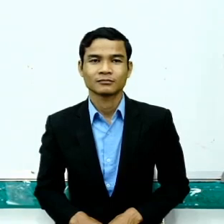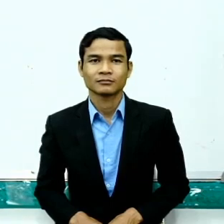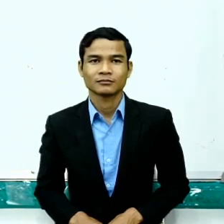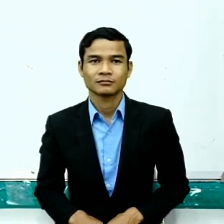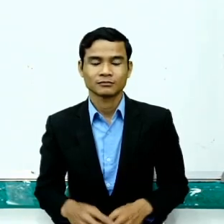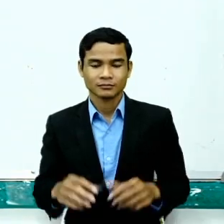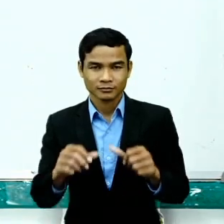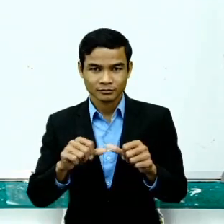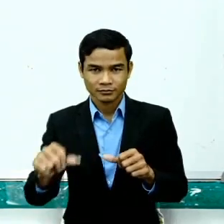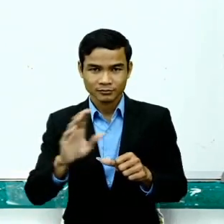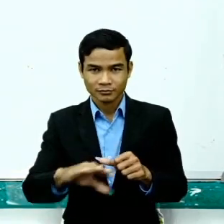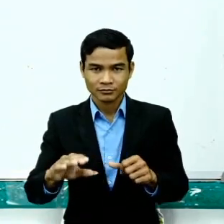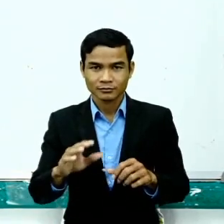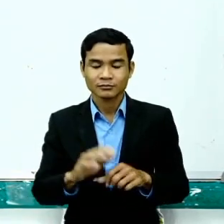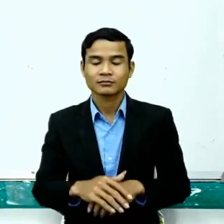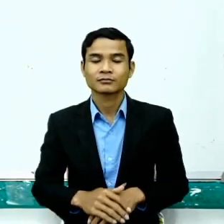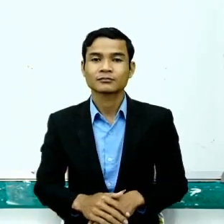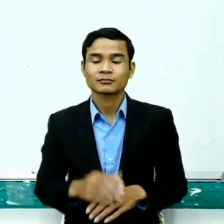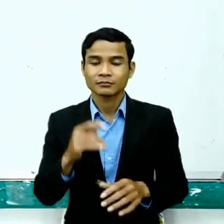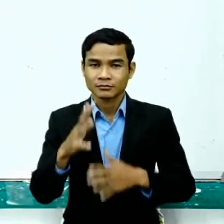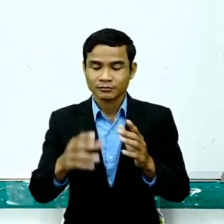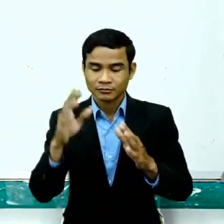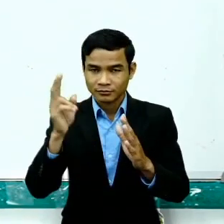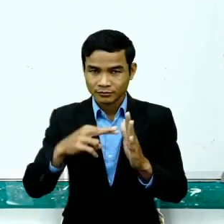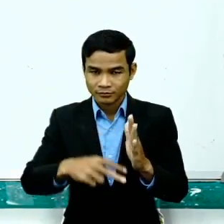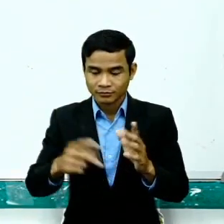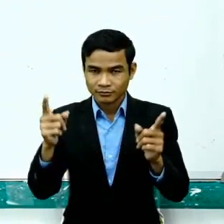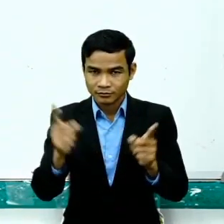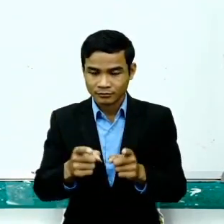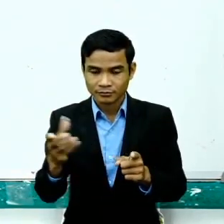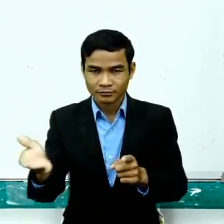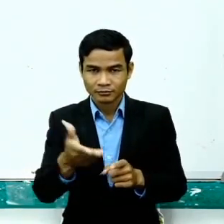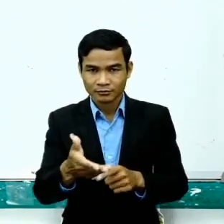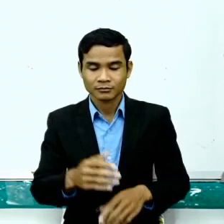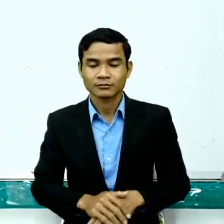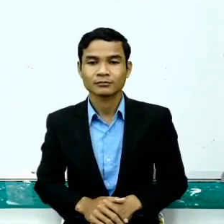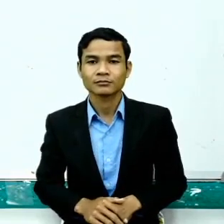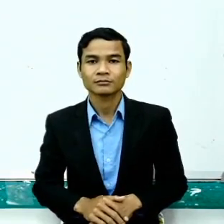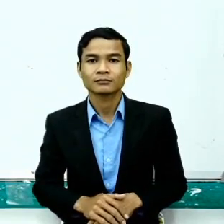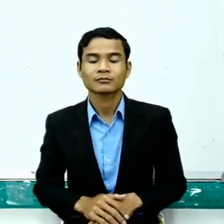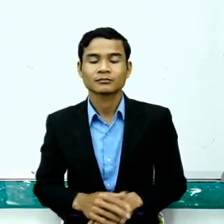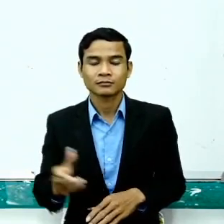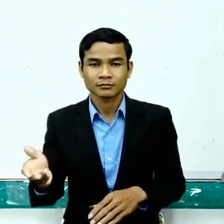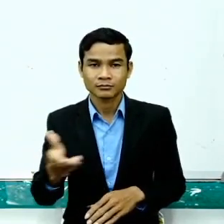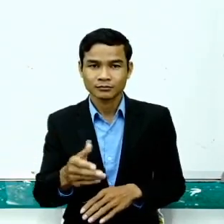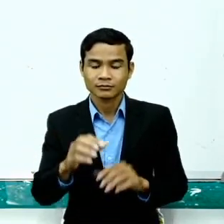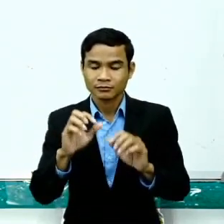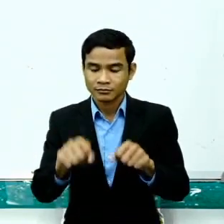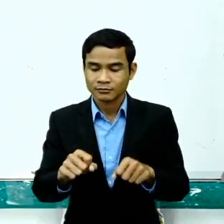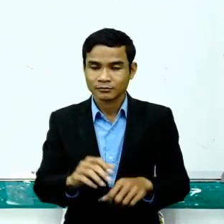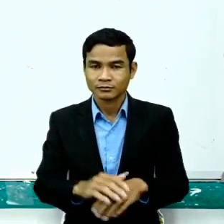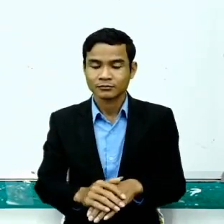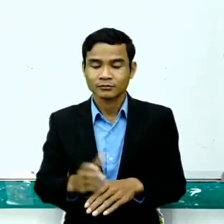chà chị bằng to chà dơ nắng ăn ăn tập bật clay chà được chết con chà